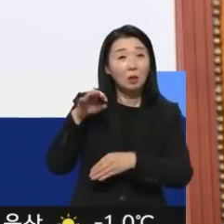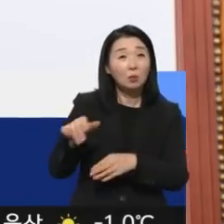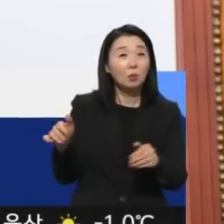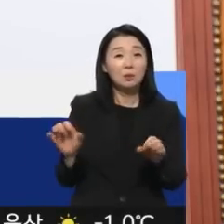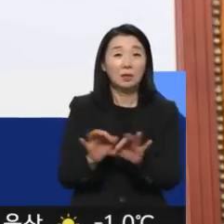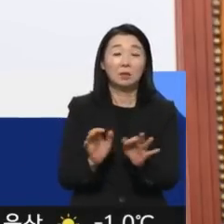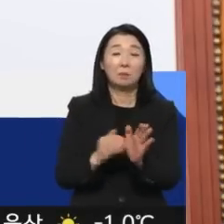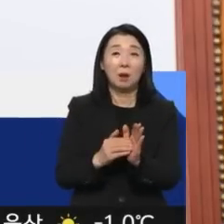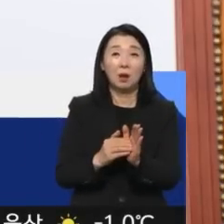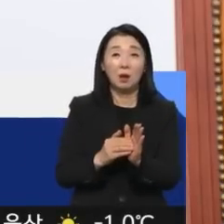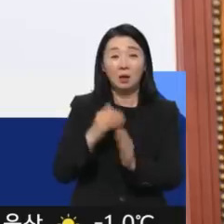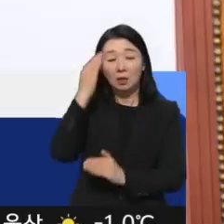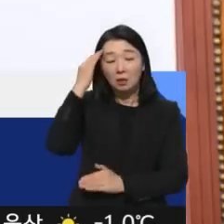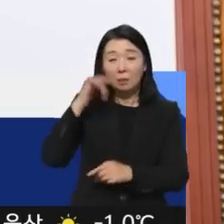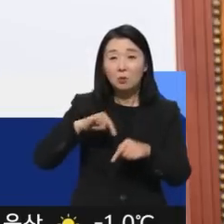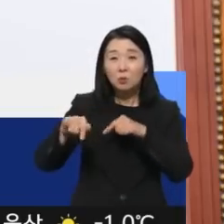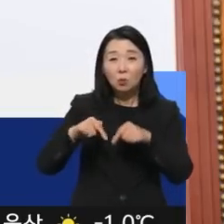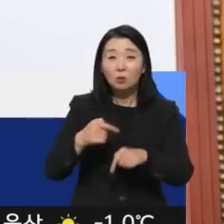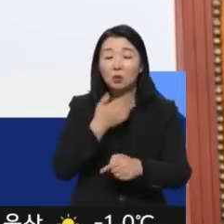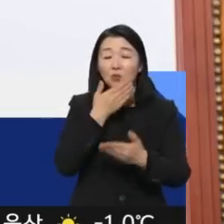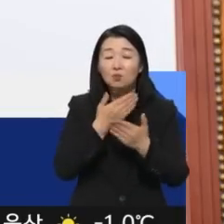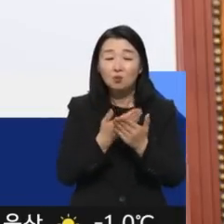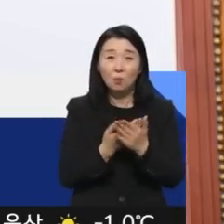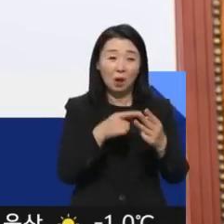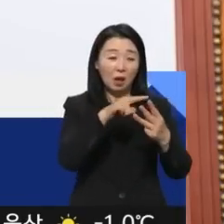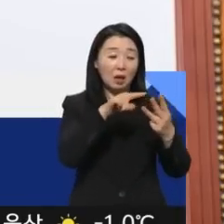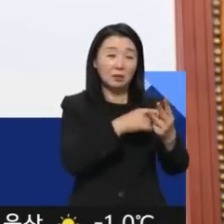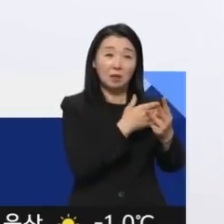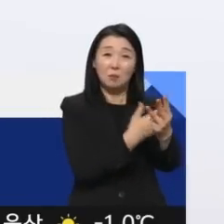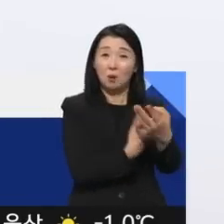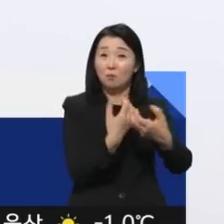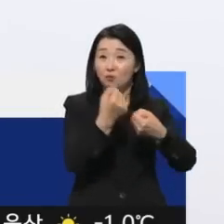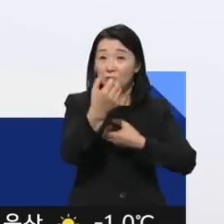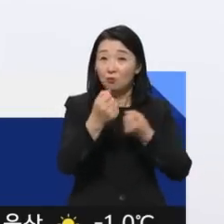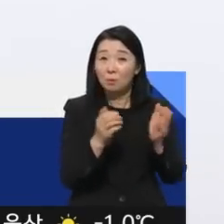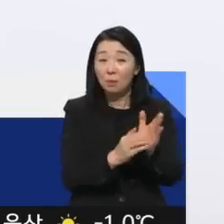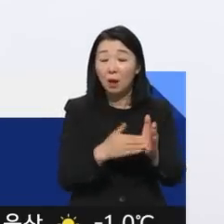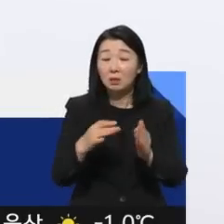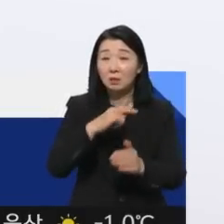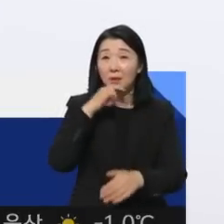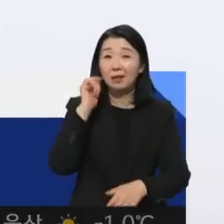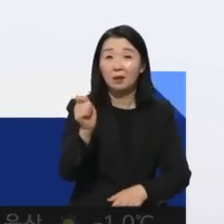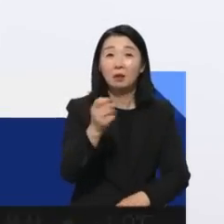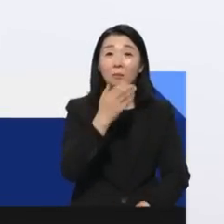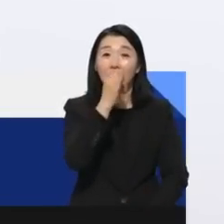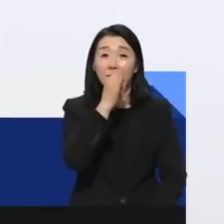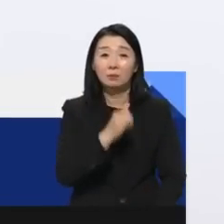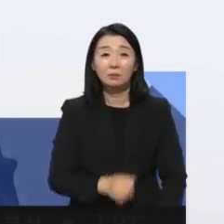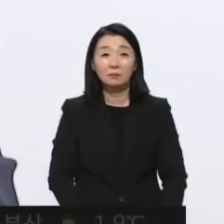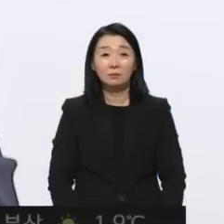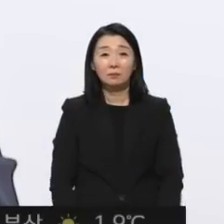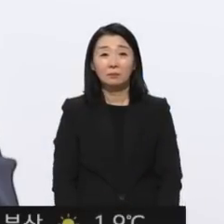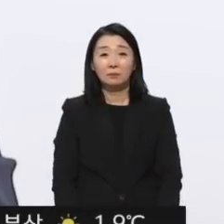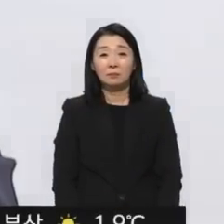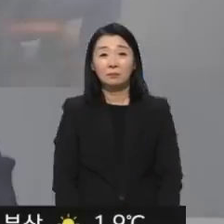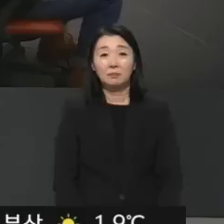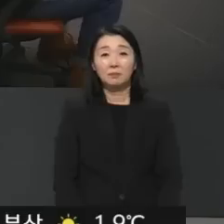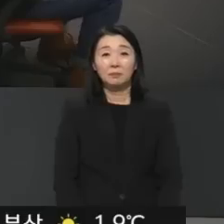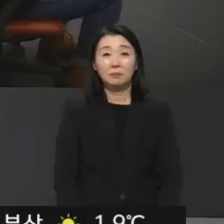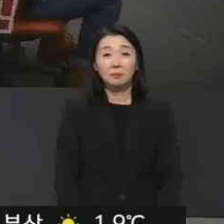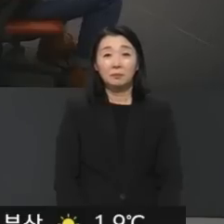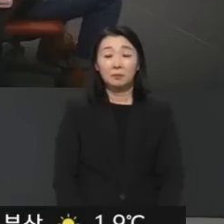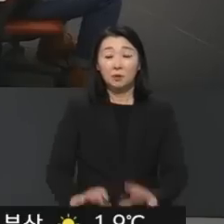대한민국 통치의 근간인 삼권 분립의 경기장에서 레드카드를 받을 만한 상황입니다.